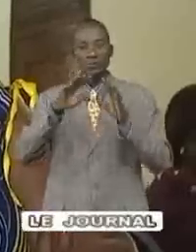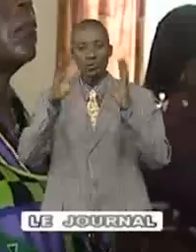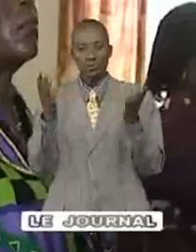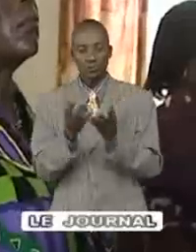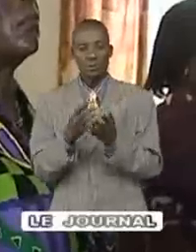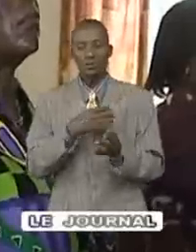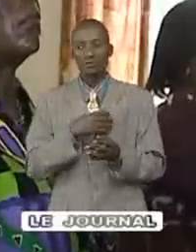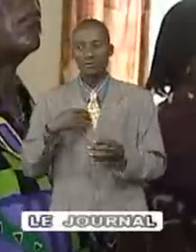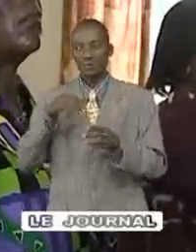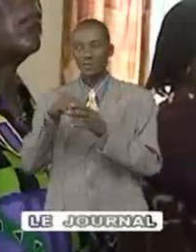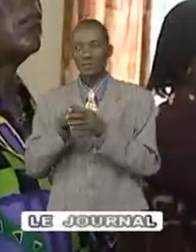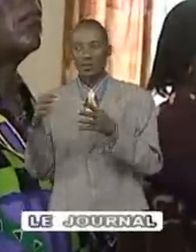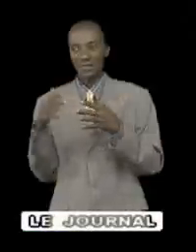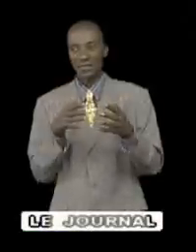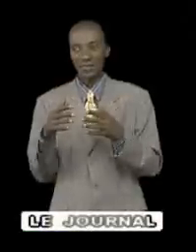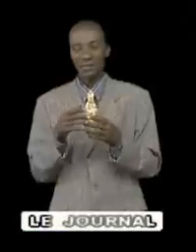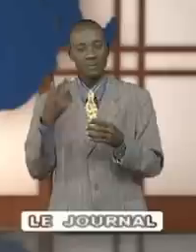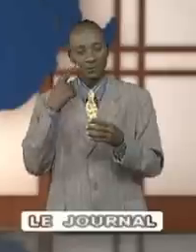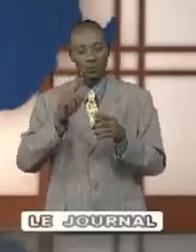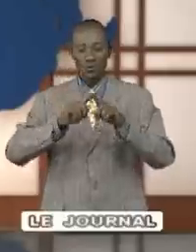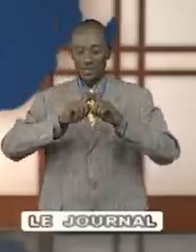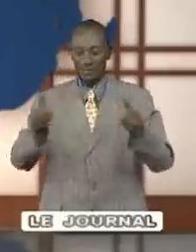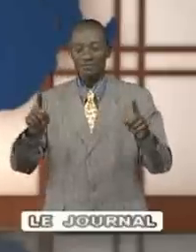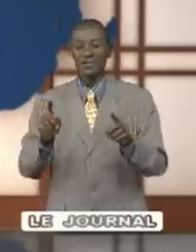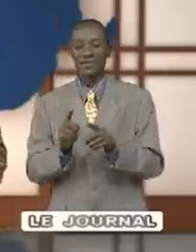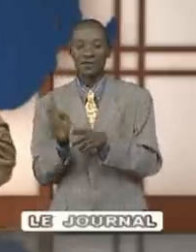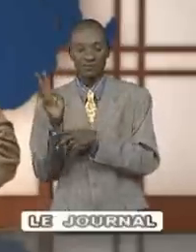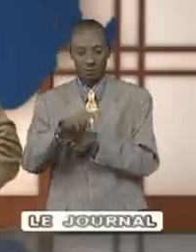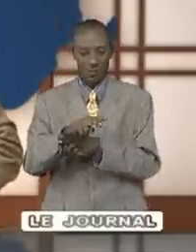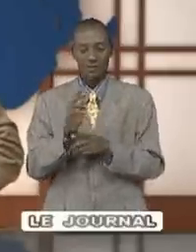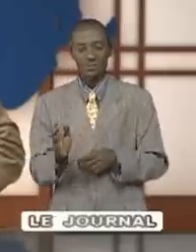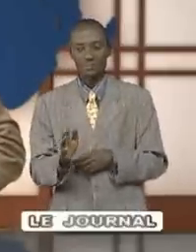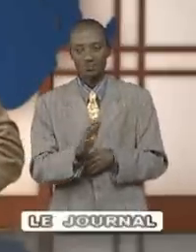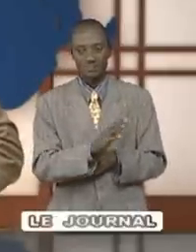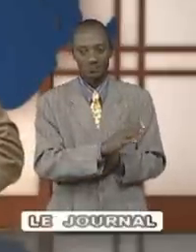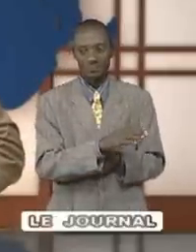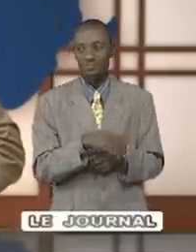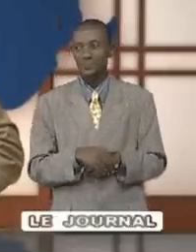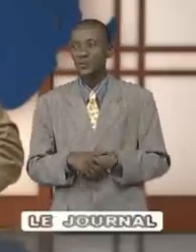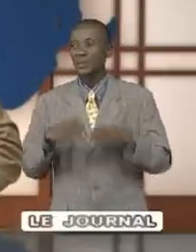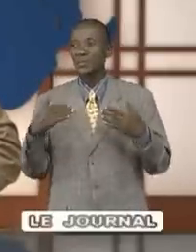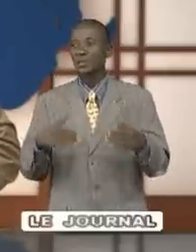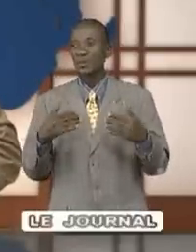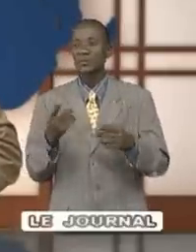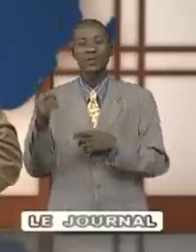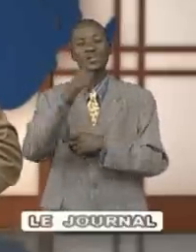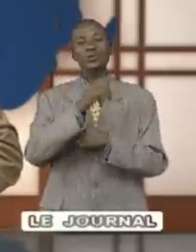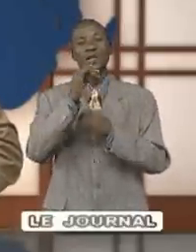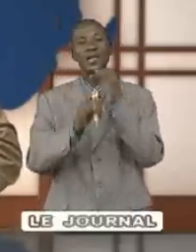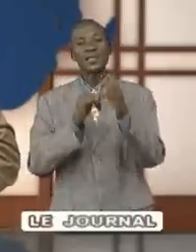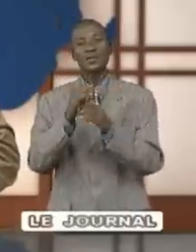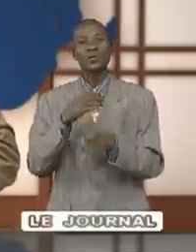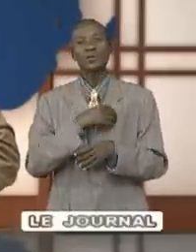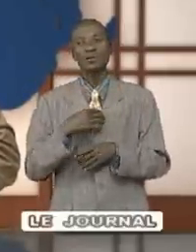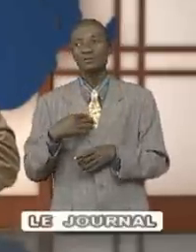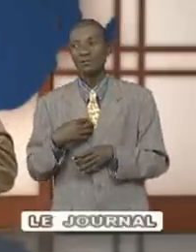de guerre et d'autres formes de violence. Restons dans cette ambiance de la célébration de la Journée internationale de la femme pour